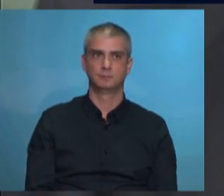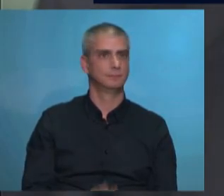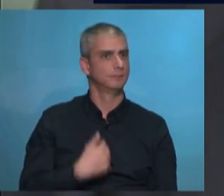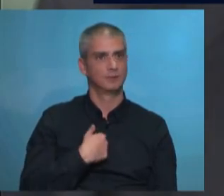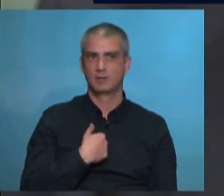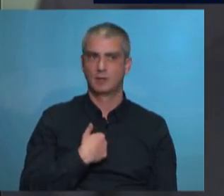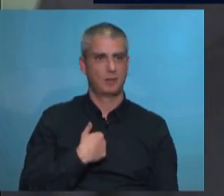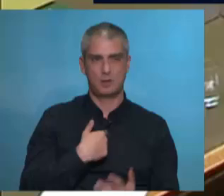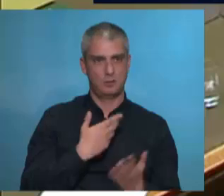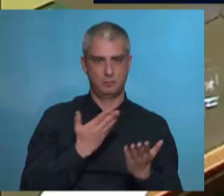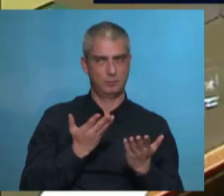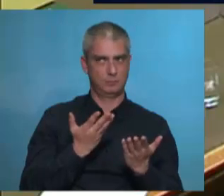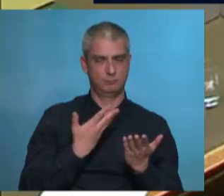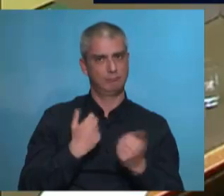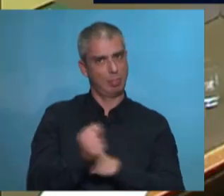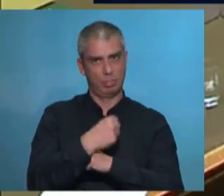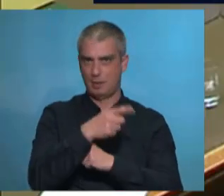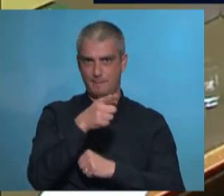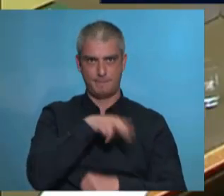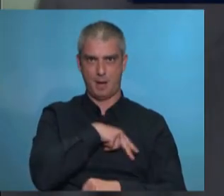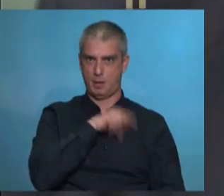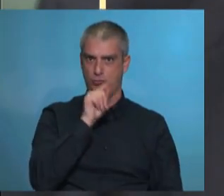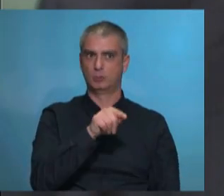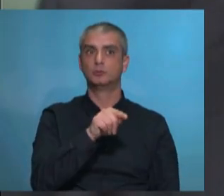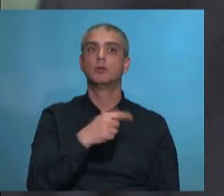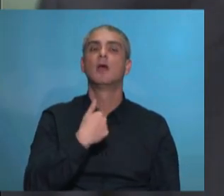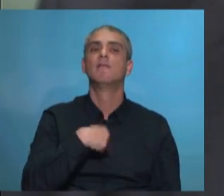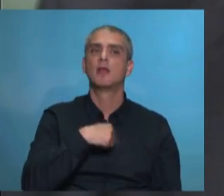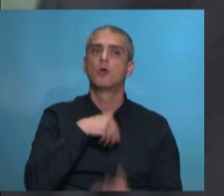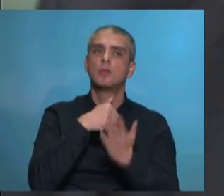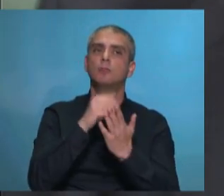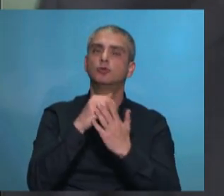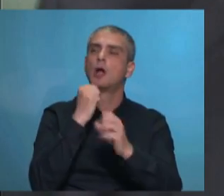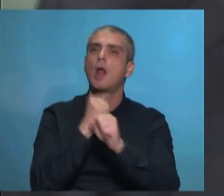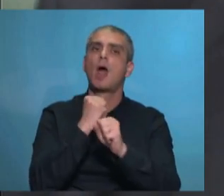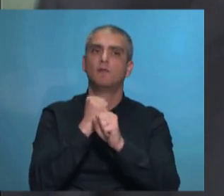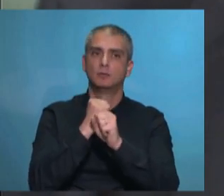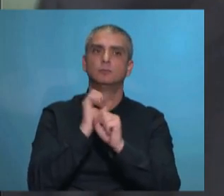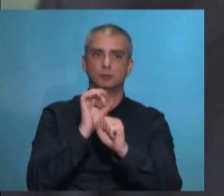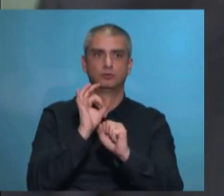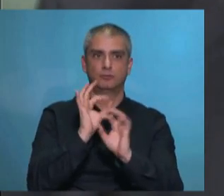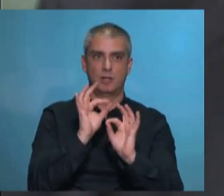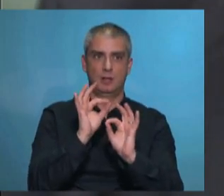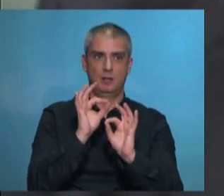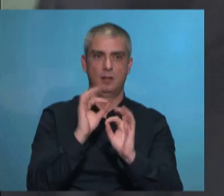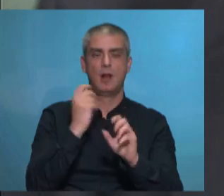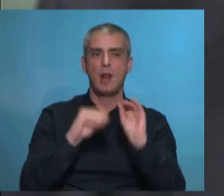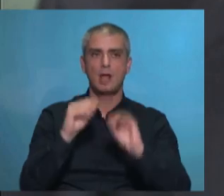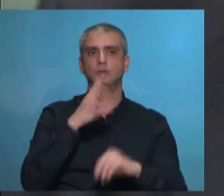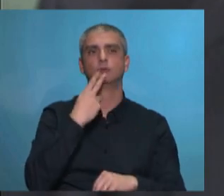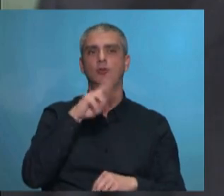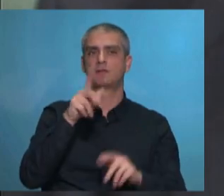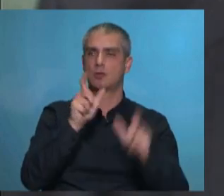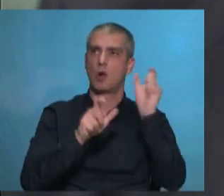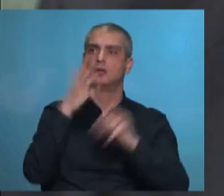I do not take this responsibility lightly, and we will also continue to work to deliver on the solemn promise we made to the people